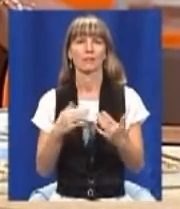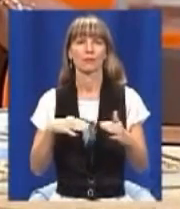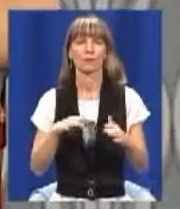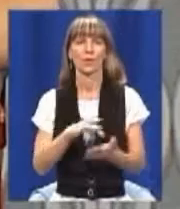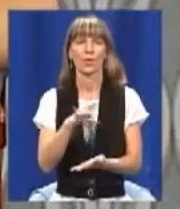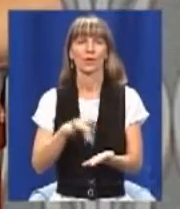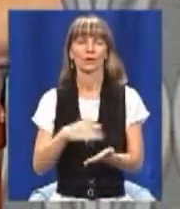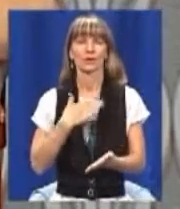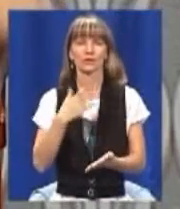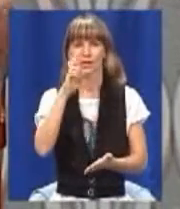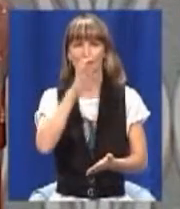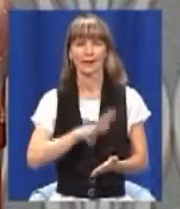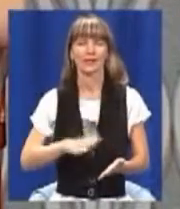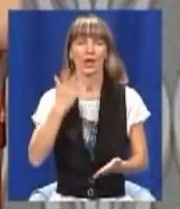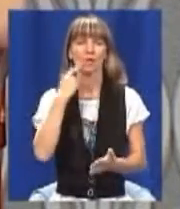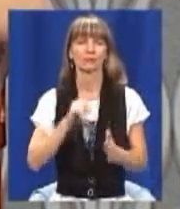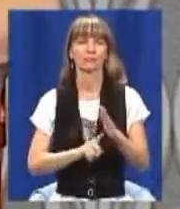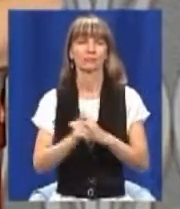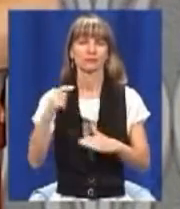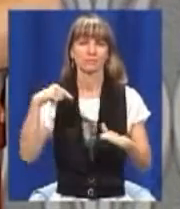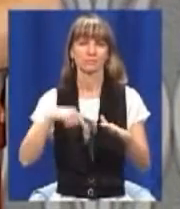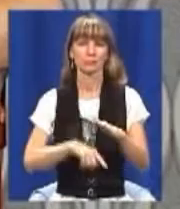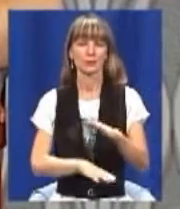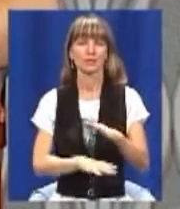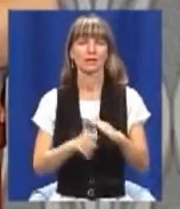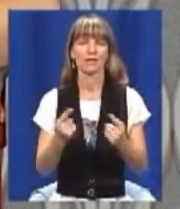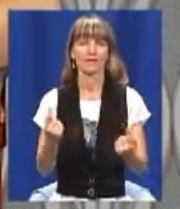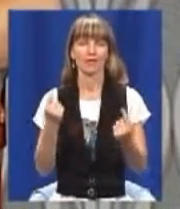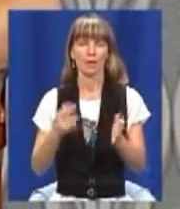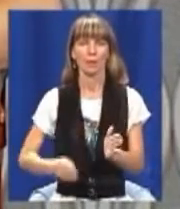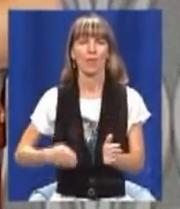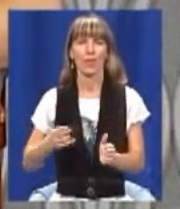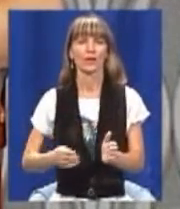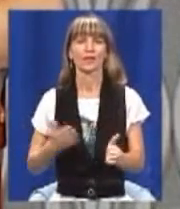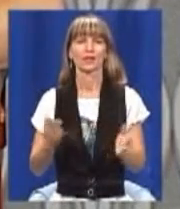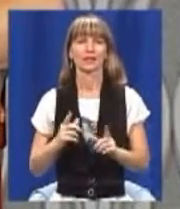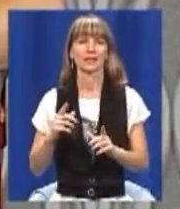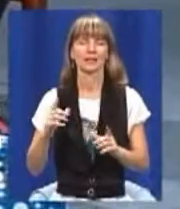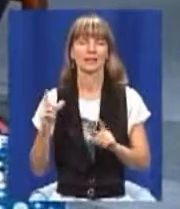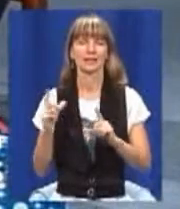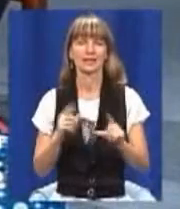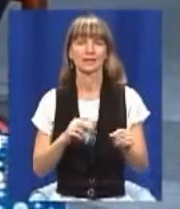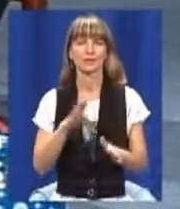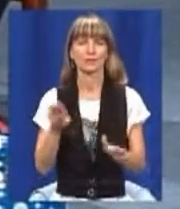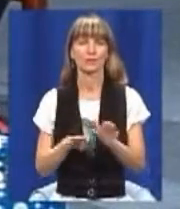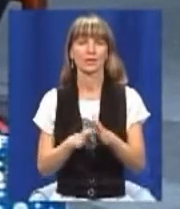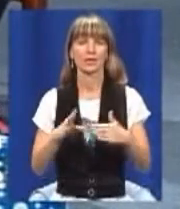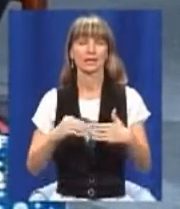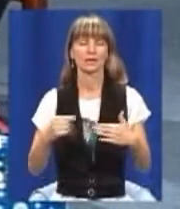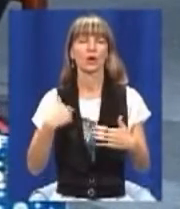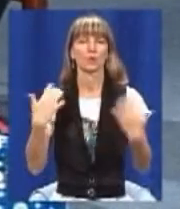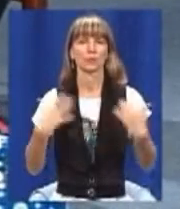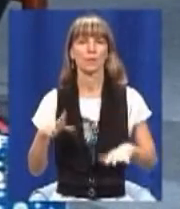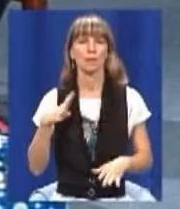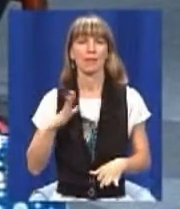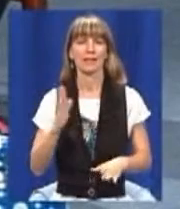нашої країни, це коли ти от починаєш спускатися під землю і там такий величезний потяг просто, який їздить під землею. Так, я вже була у такому.